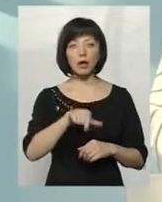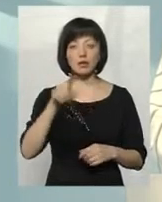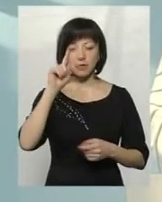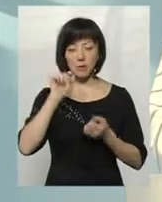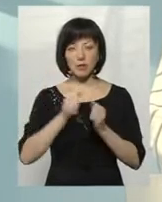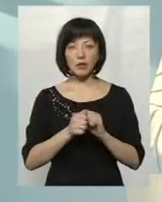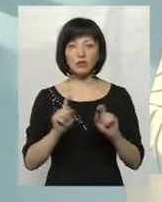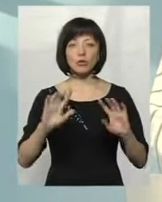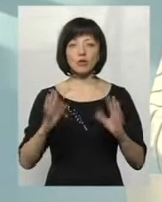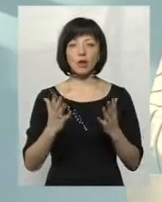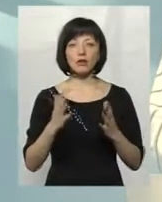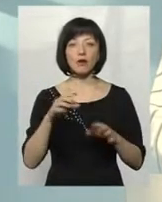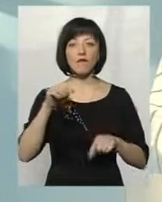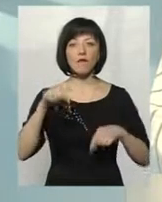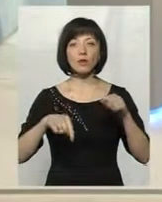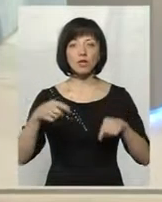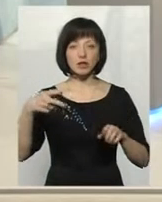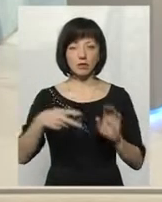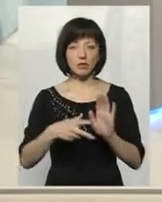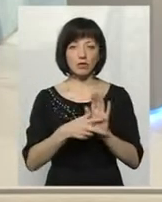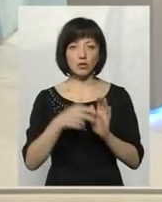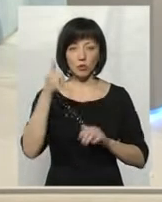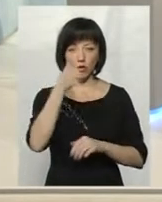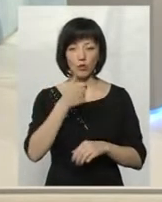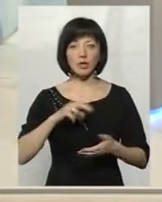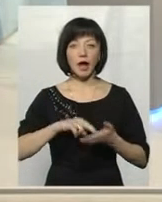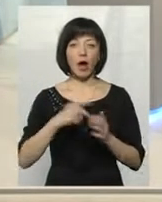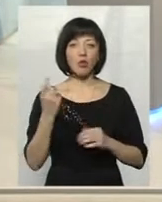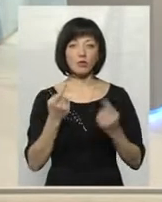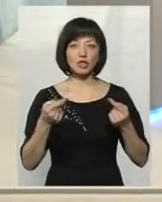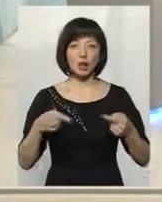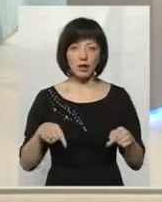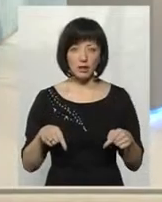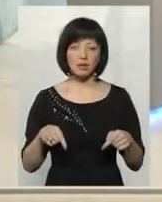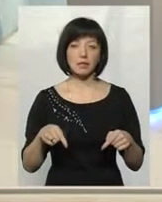сталося восени 2008 року. Економічна криза,